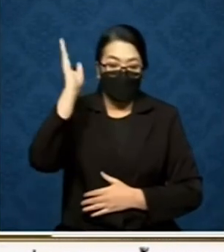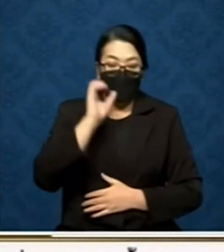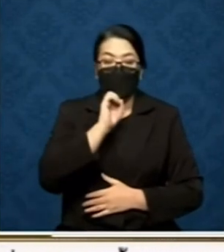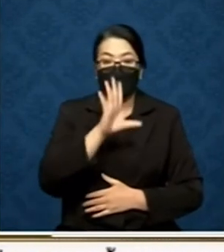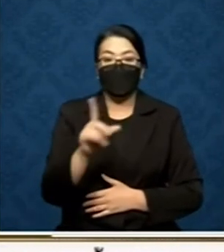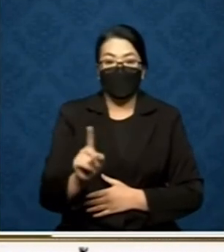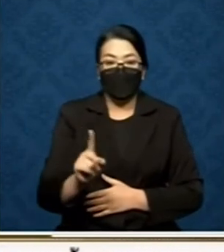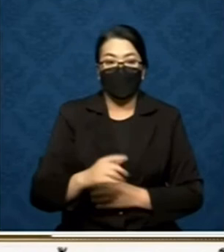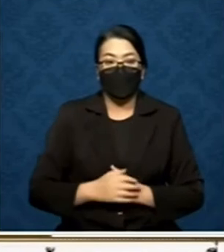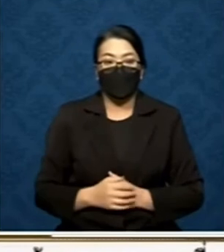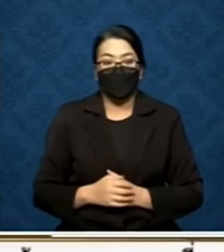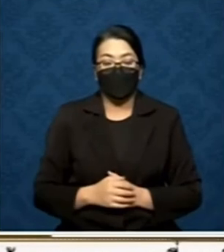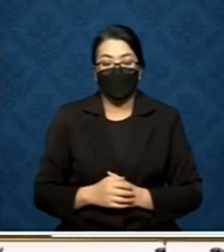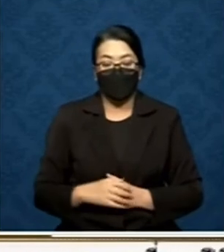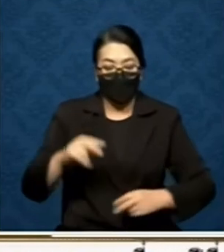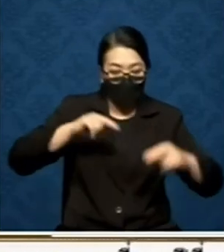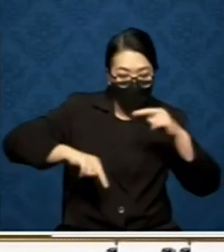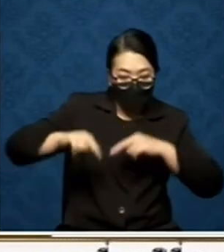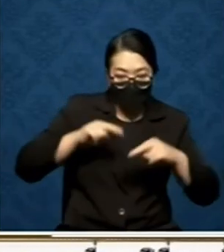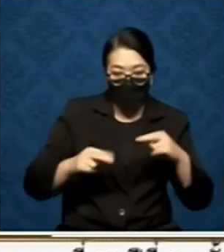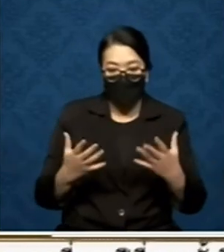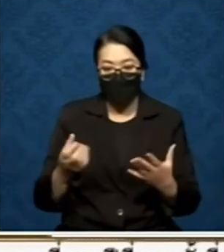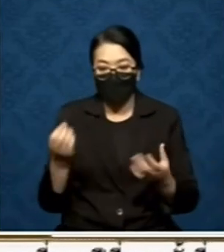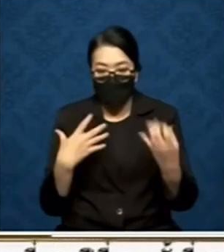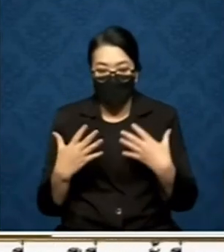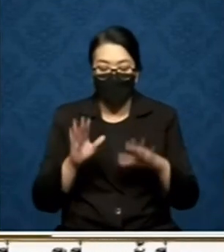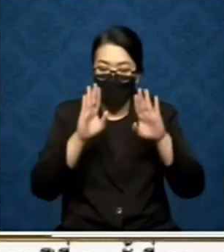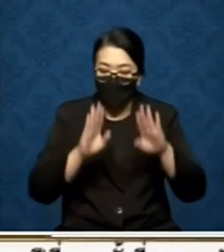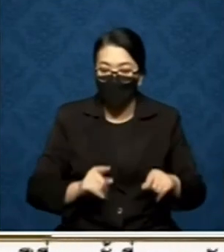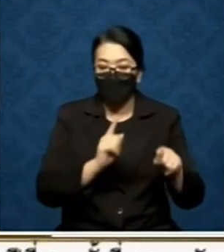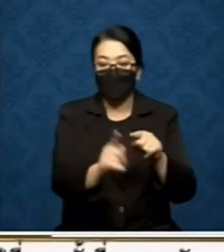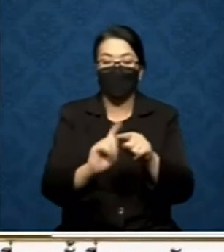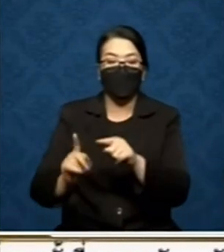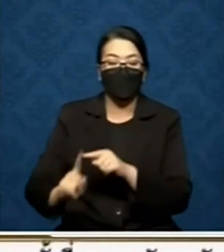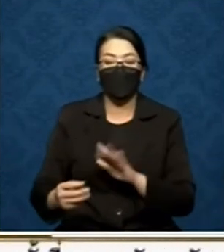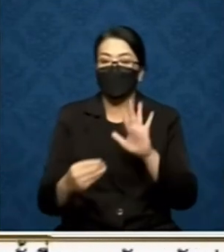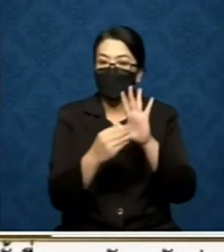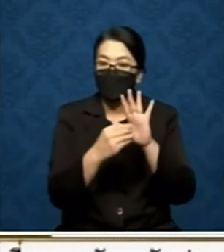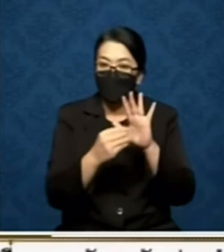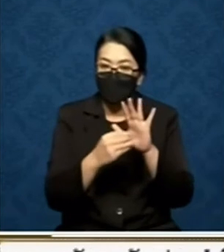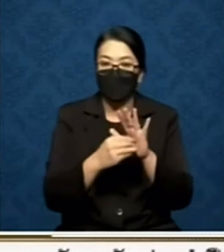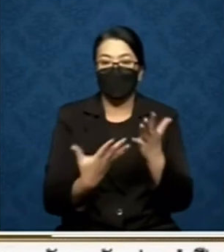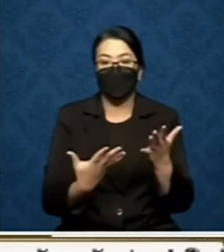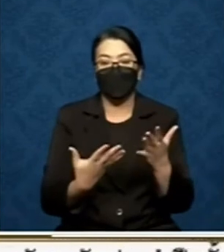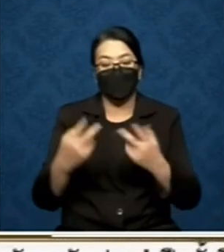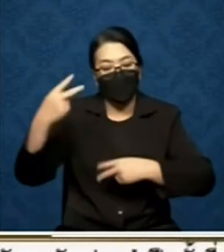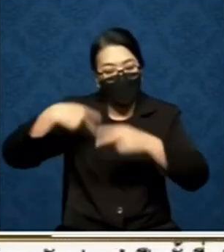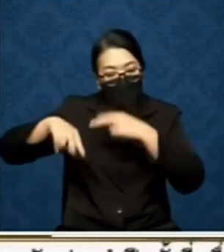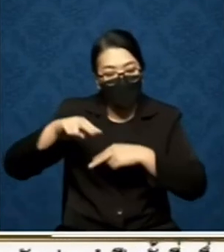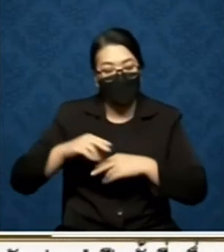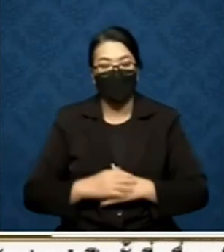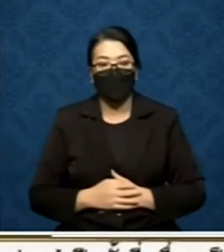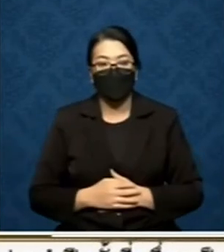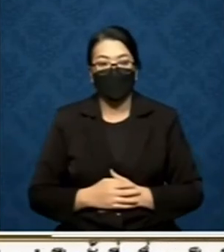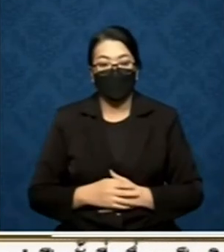การปกครองส่วนท้องถิ่นมีนะครับตั้งหลายรูปแบบกทมเองถือว่าเป็นการปกครองรูปแบบท้องถิ่น